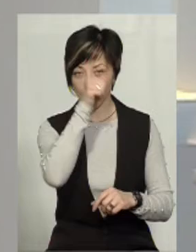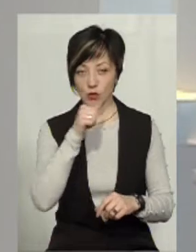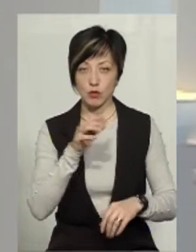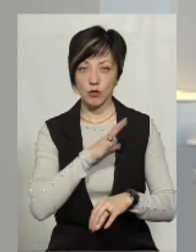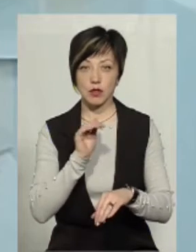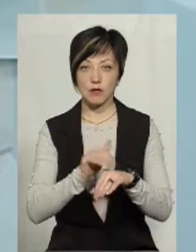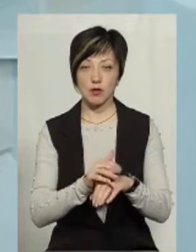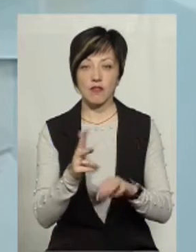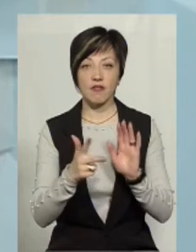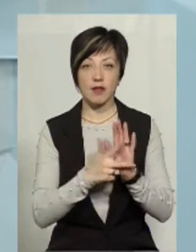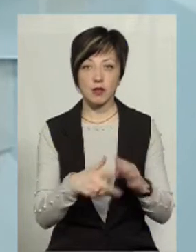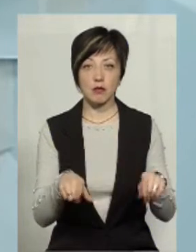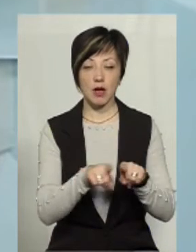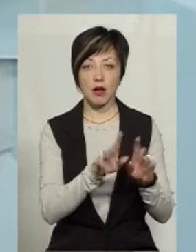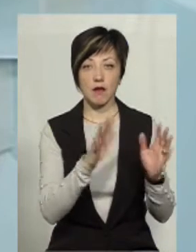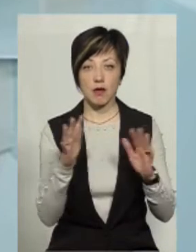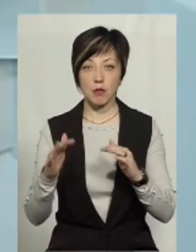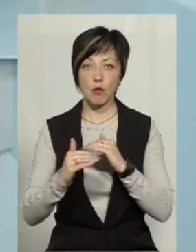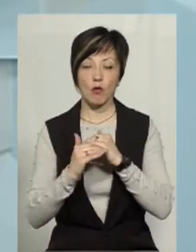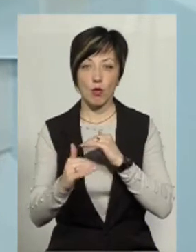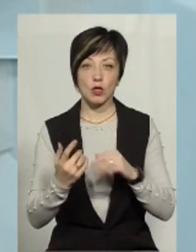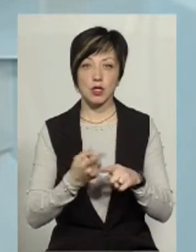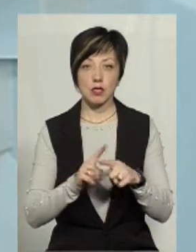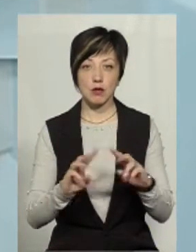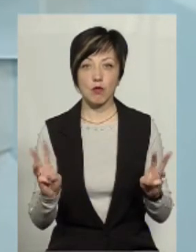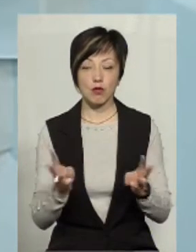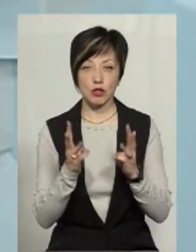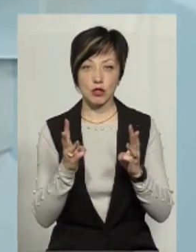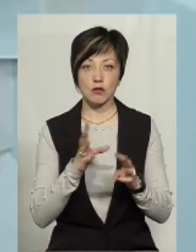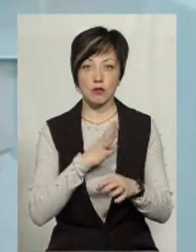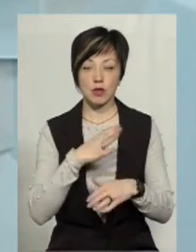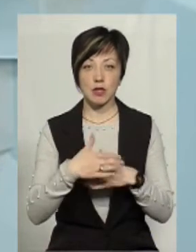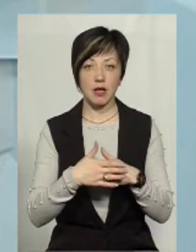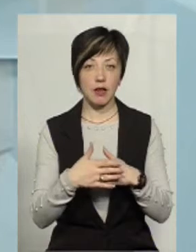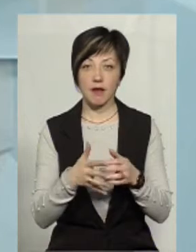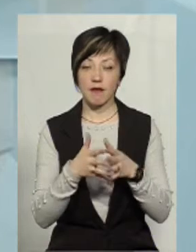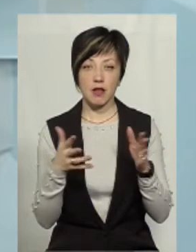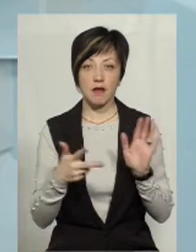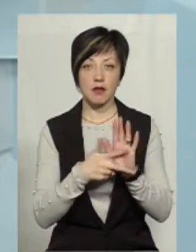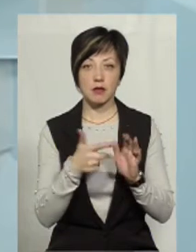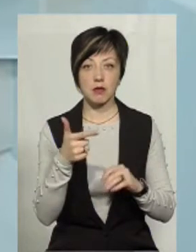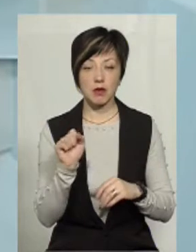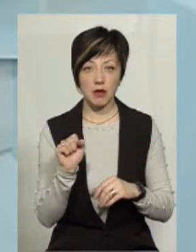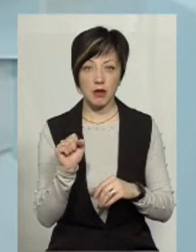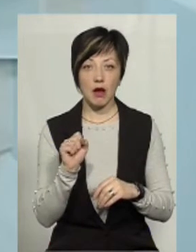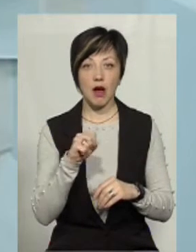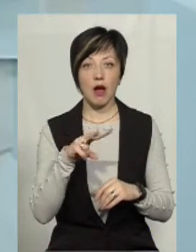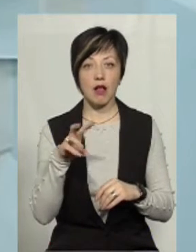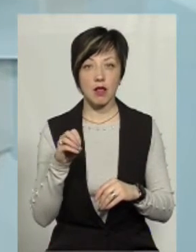було зафіксовано 8 таких випадків. Площа даних пожеж склала, здається, невелика – 8 гектар.